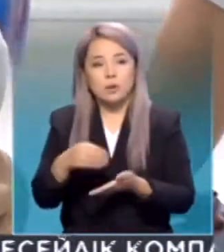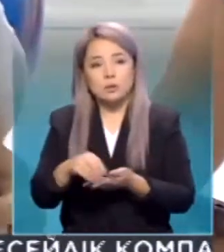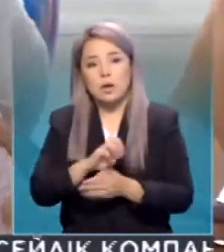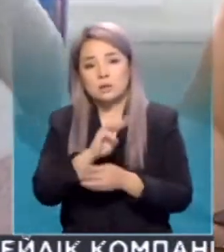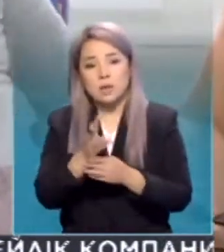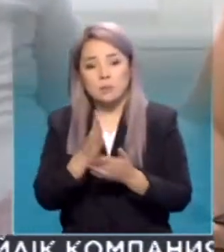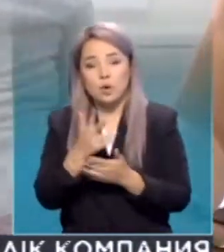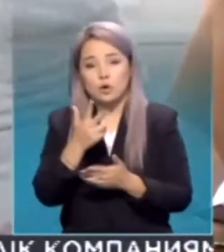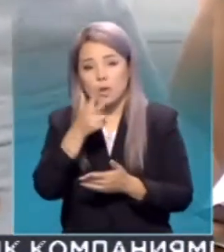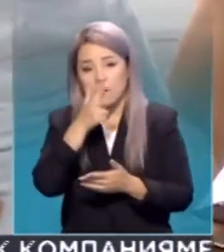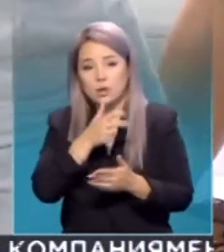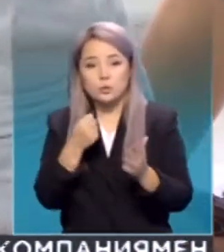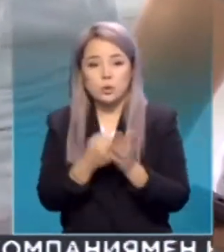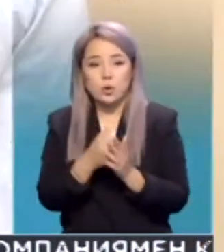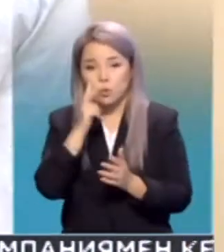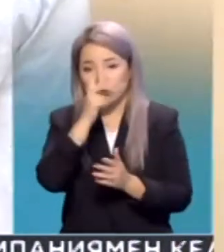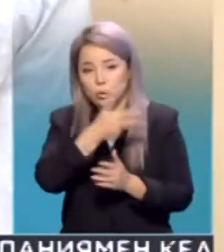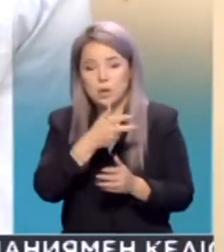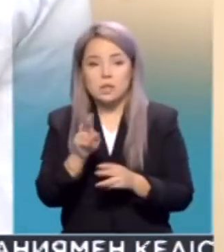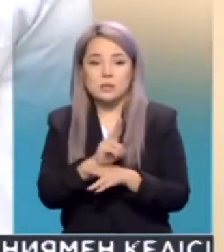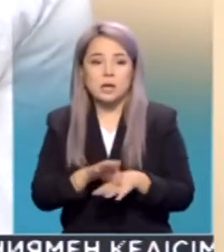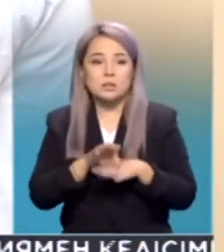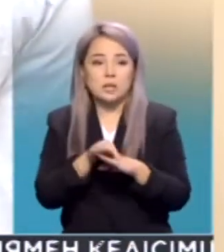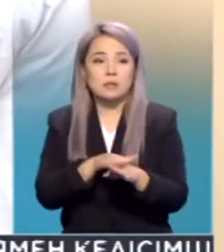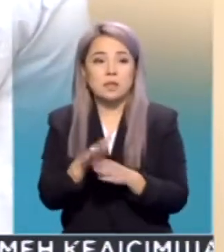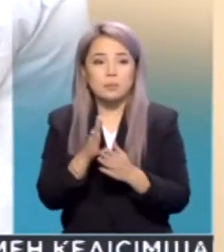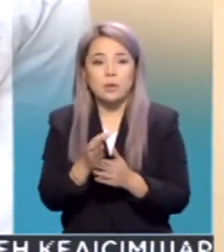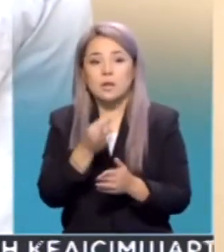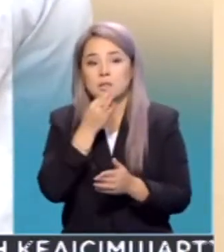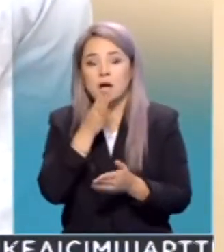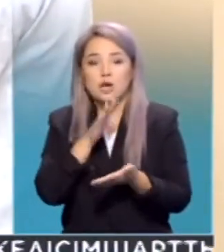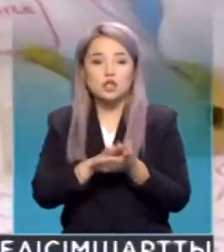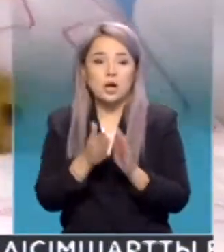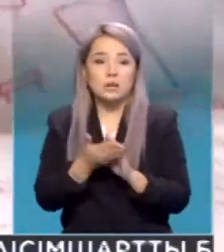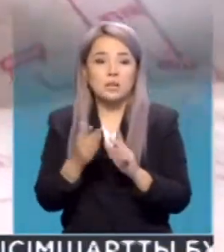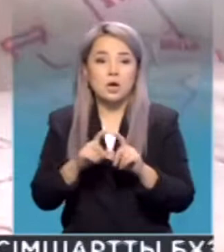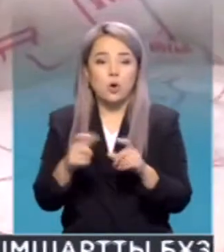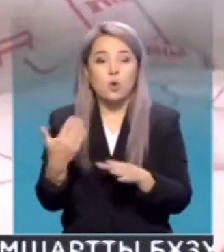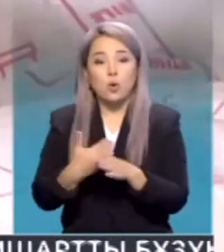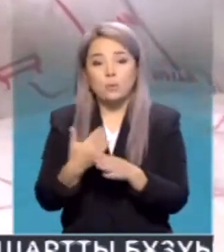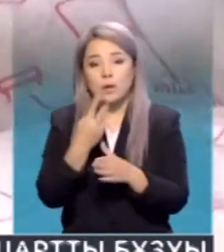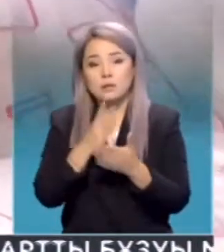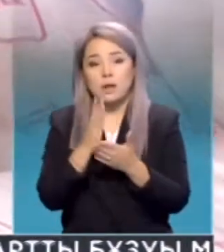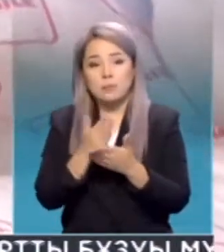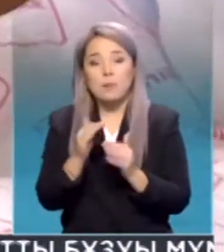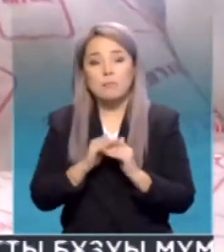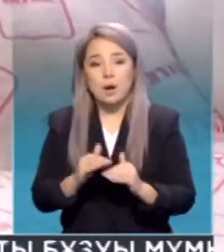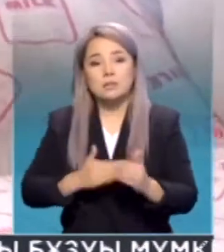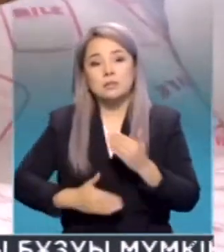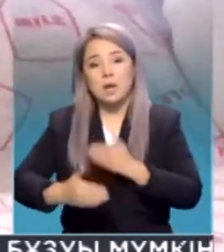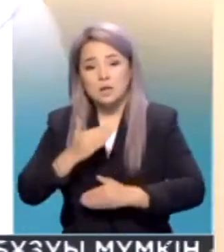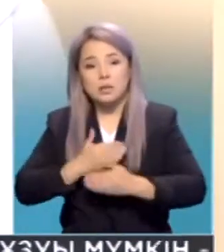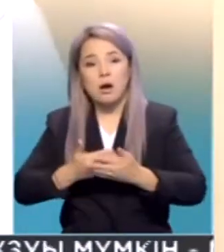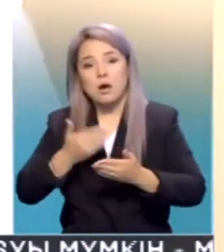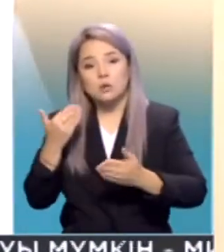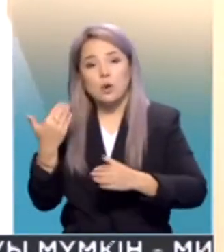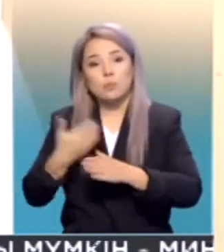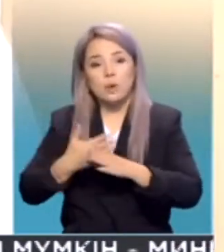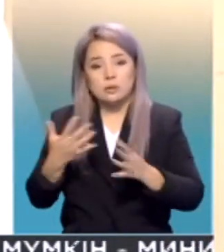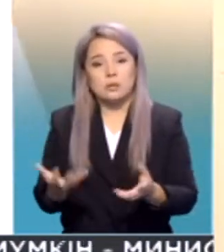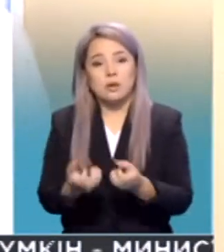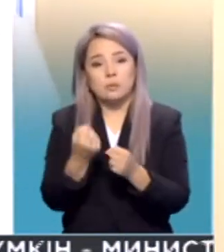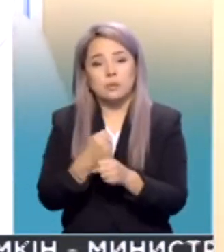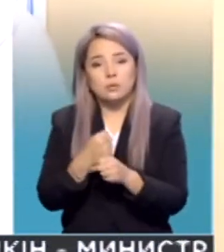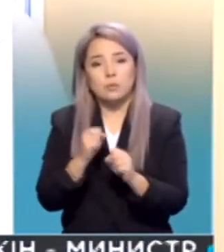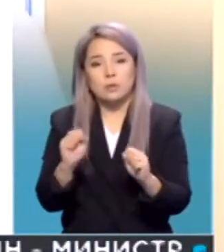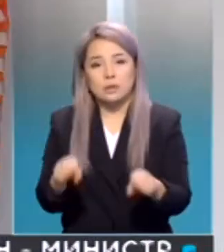3 айдан 3 жасқа дейінгі сәбилерге ем-дом жасалады. Осылайша ерте жастан кешенді көмек көрсетіліп, балалар мүгедектігінің алдын алуға әрекет